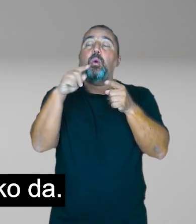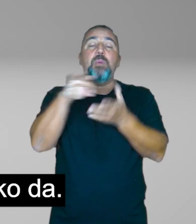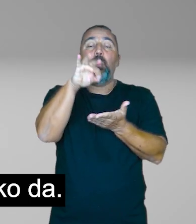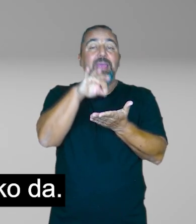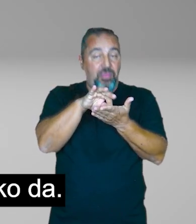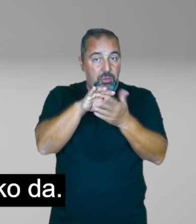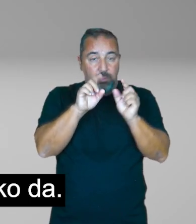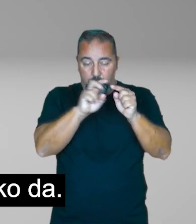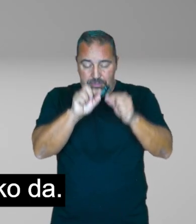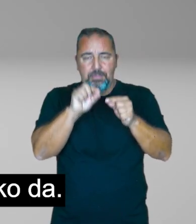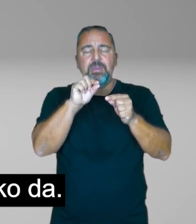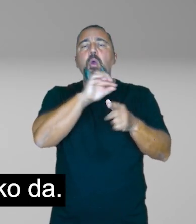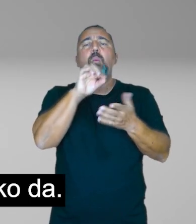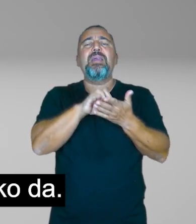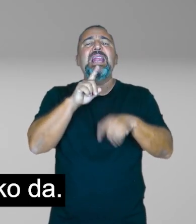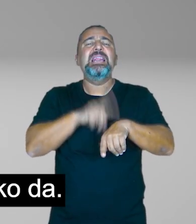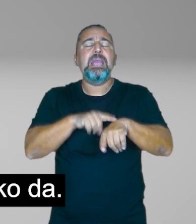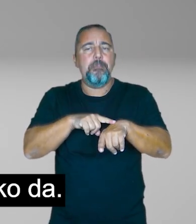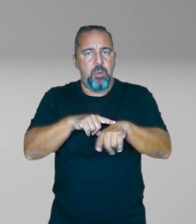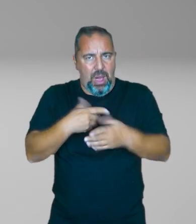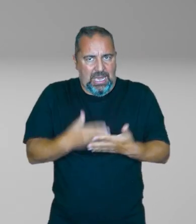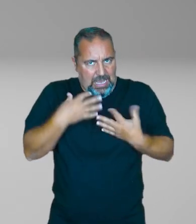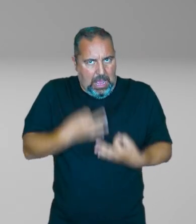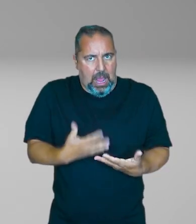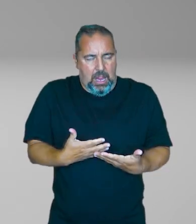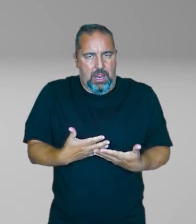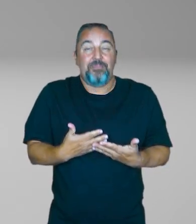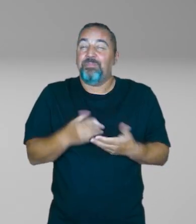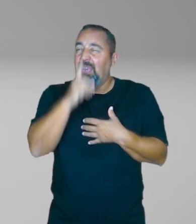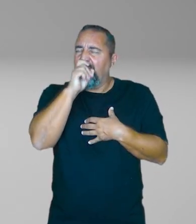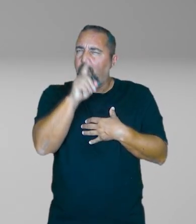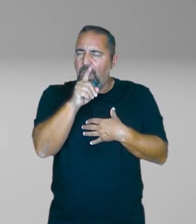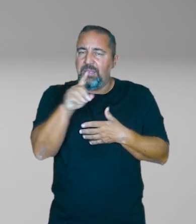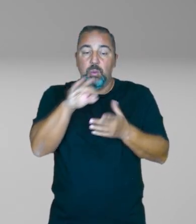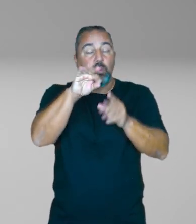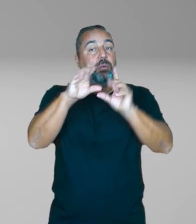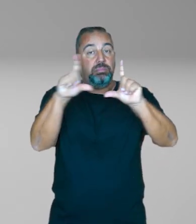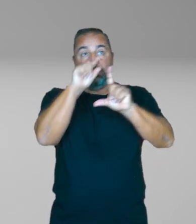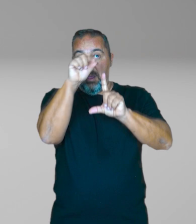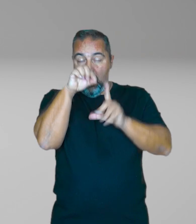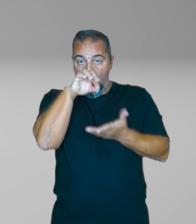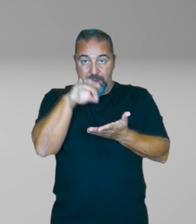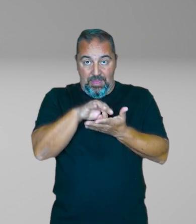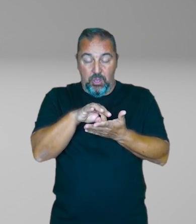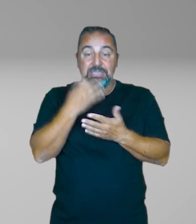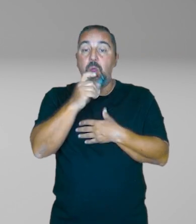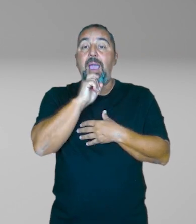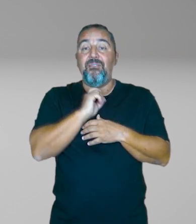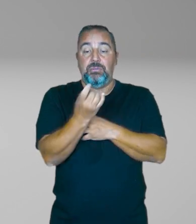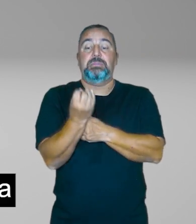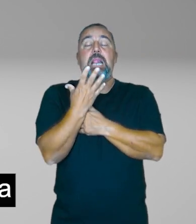adjuntar eta kliparen ikonoa agertuko da. Aukeratu ubicación eta gero ubicación en